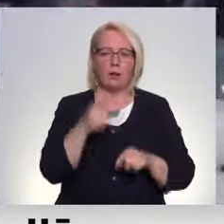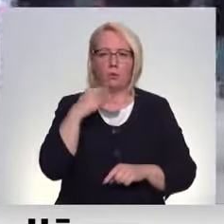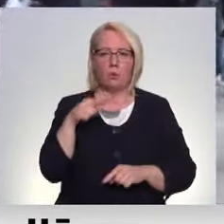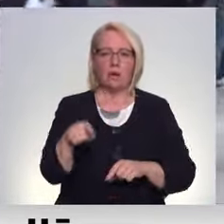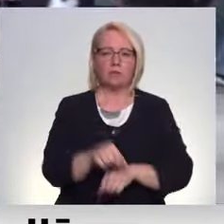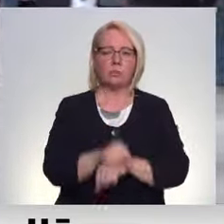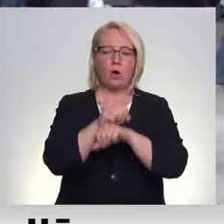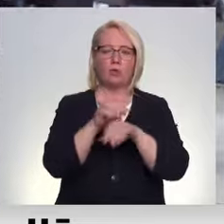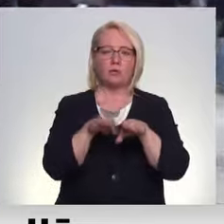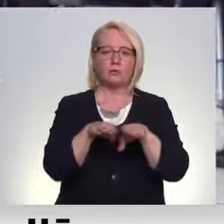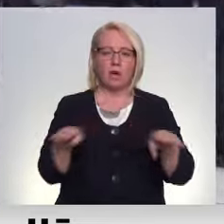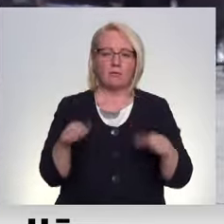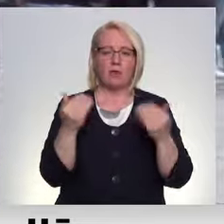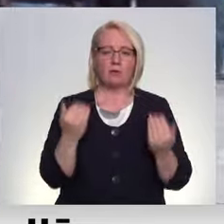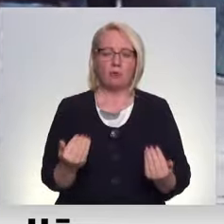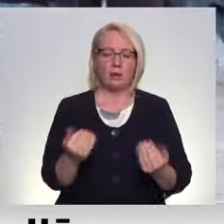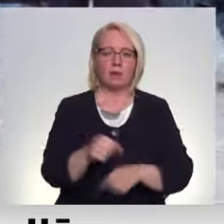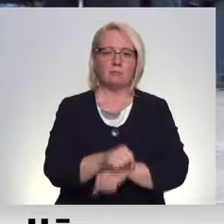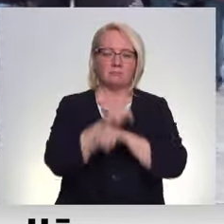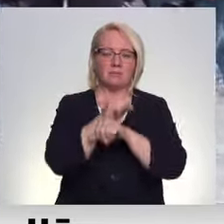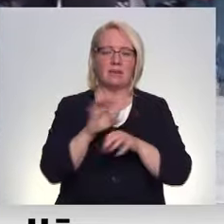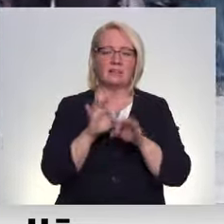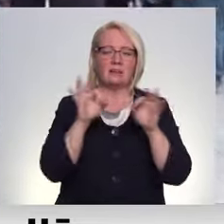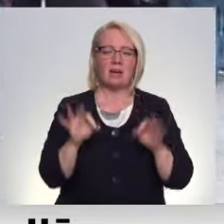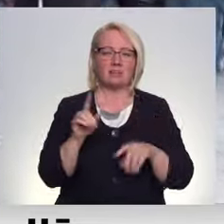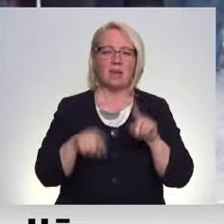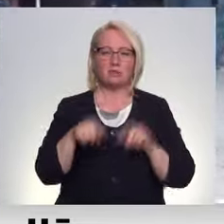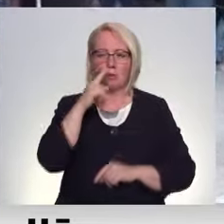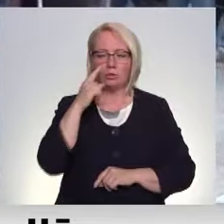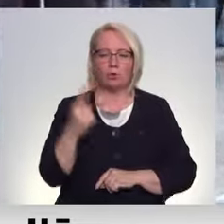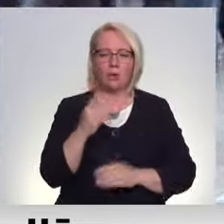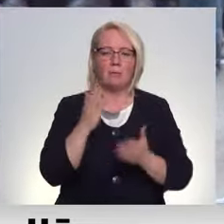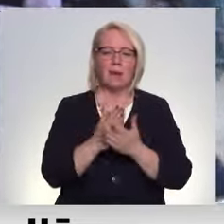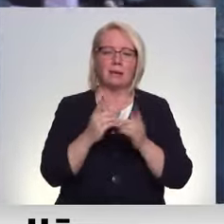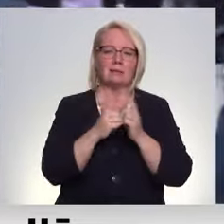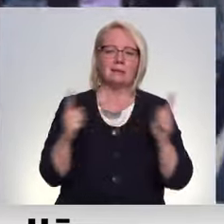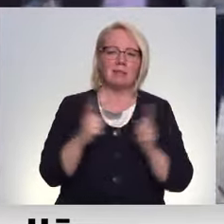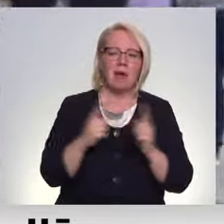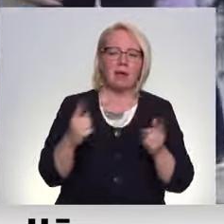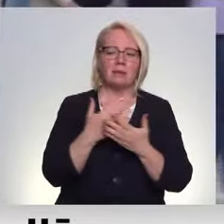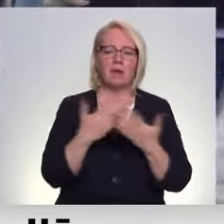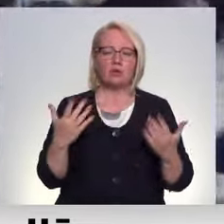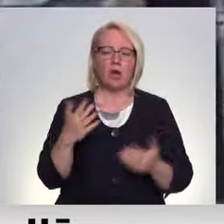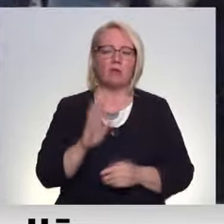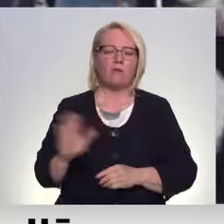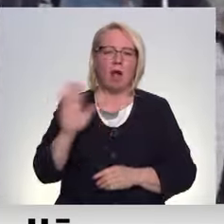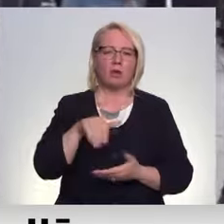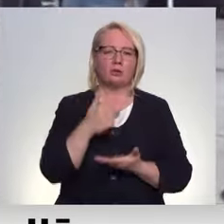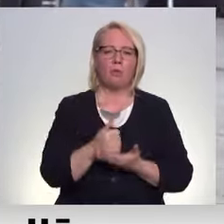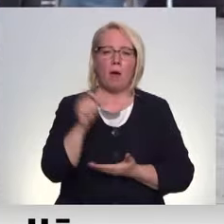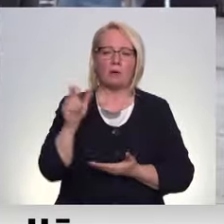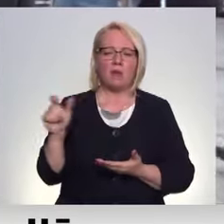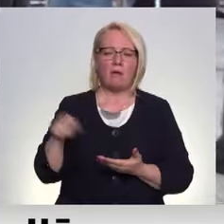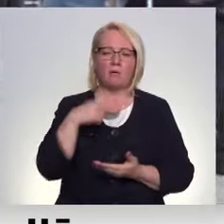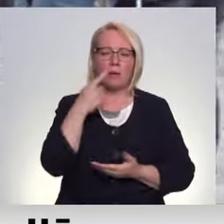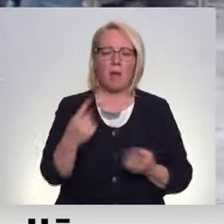protestu skatuves, jo arī šī vakara protestā, kas sāksies pēc dažām stundām, tiek citēti dažādi pasaules valstu pārstāvi teiktais par aktuāliem